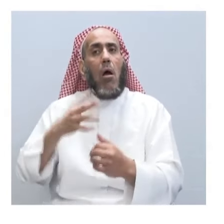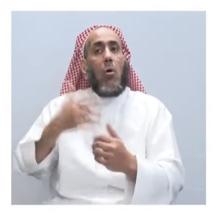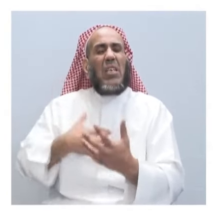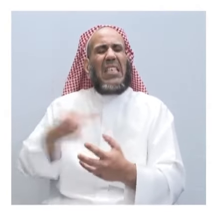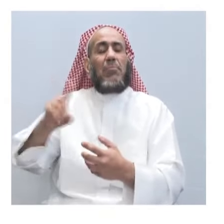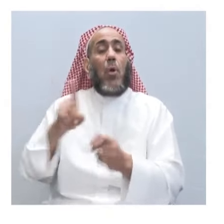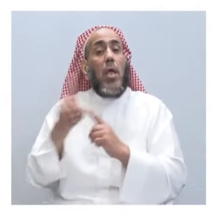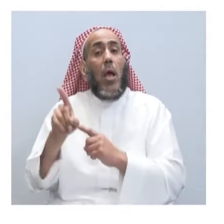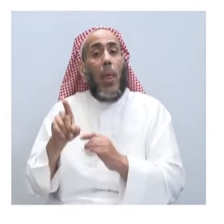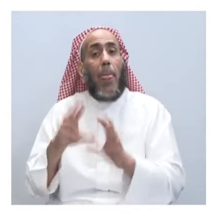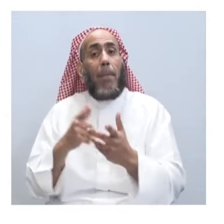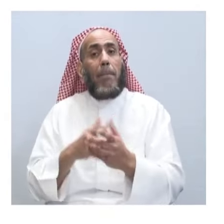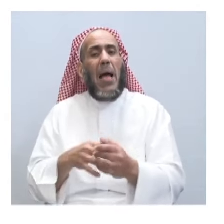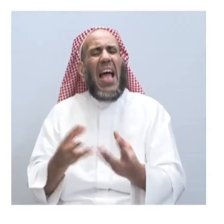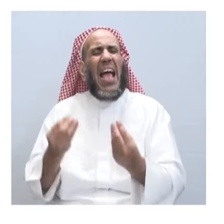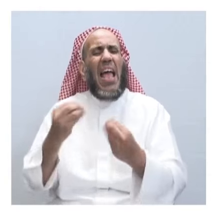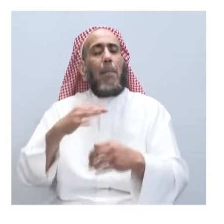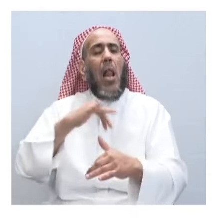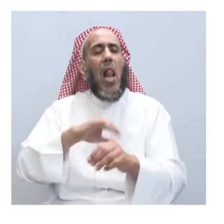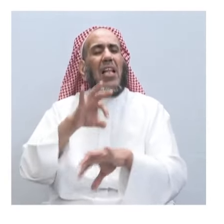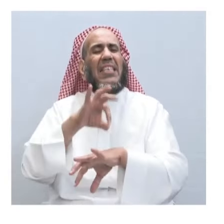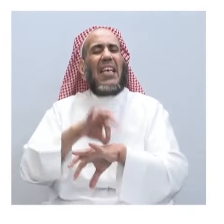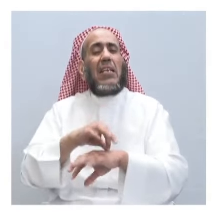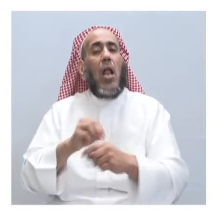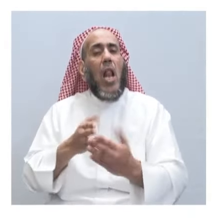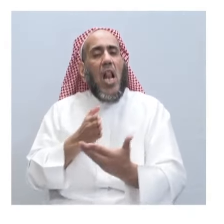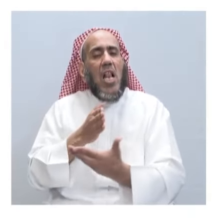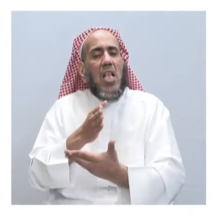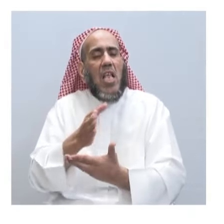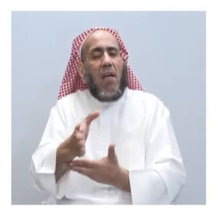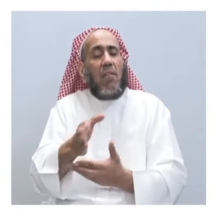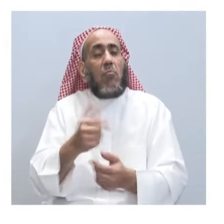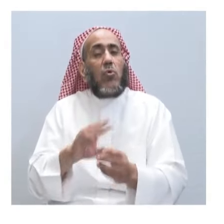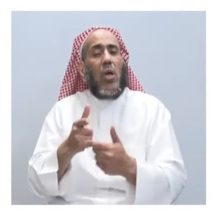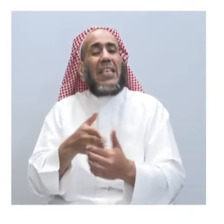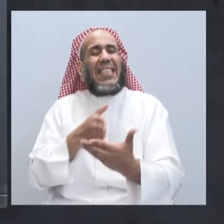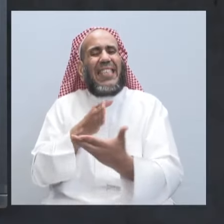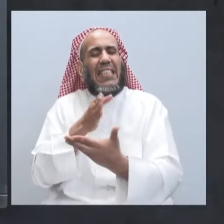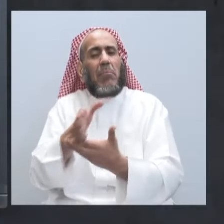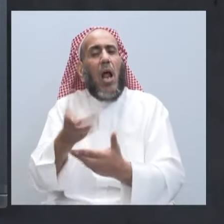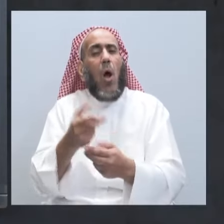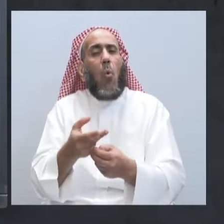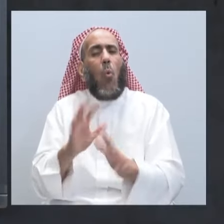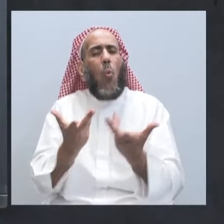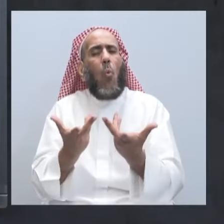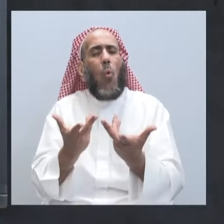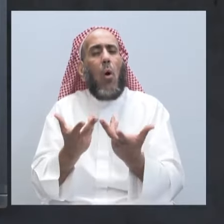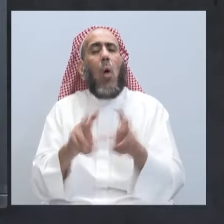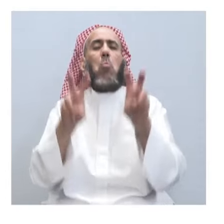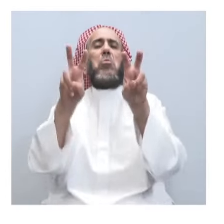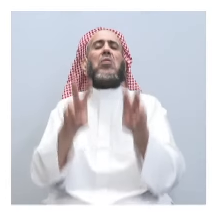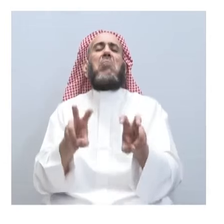عنها هي ما يحمل الانسان على الاستمرار فيما اراد سواء استمرار او